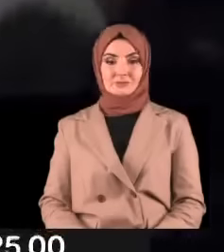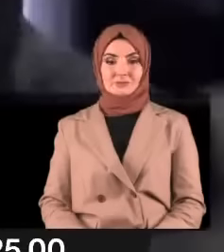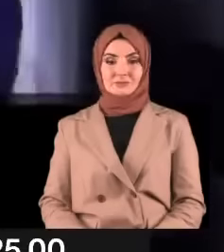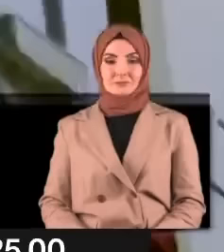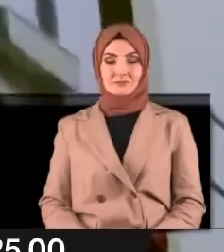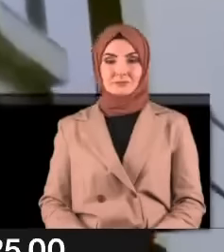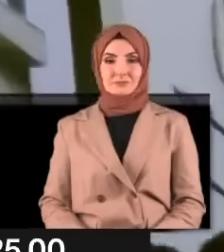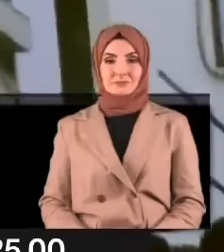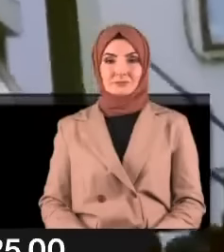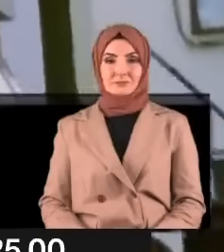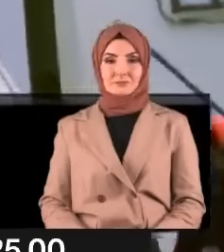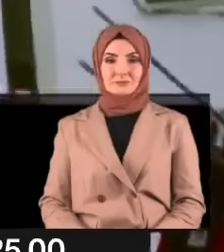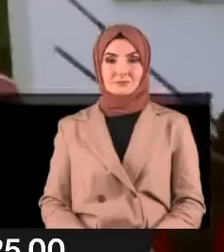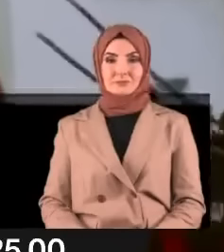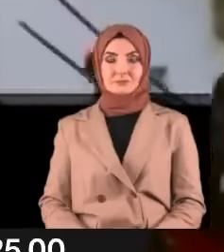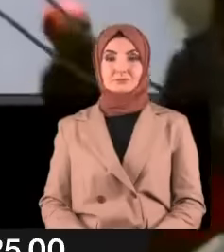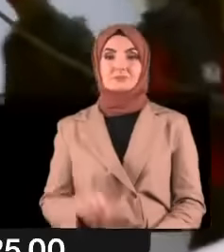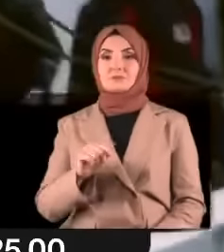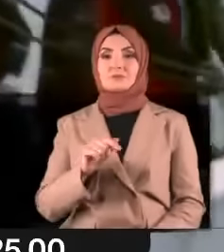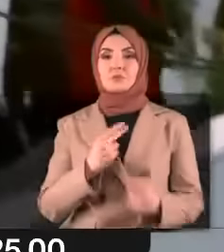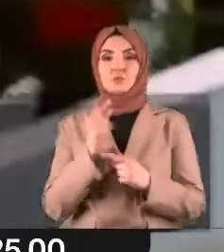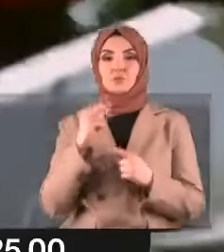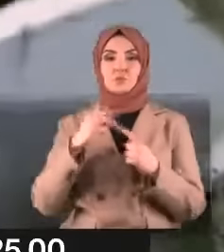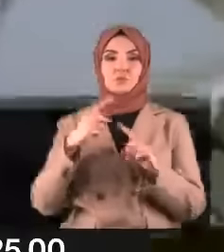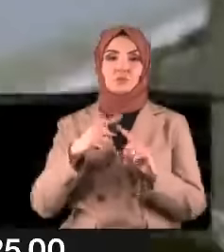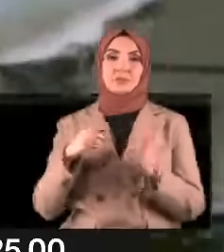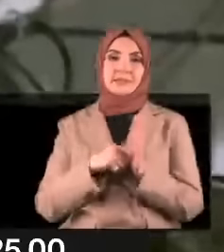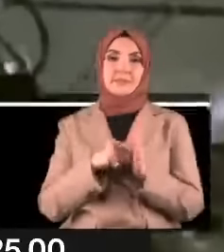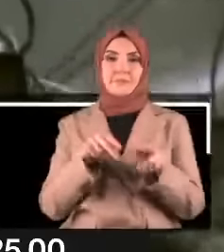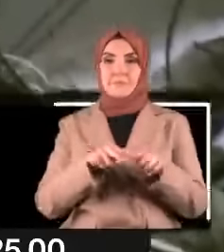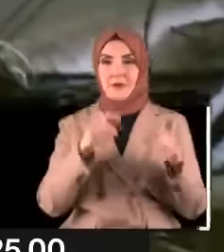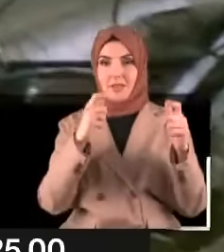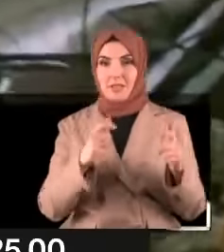Yavaş. Yurt mahallesinde yıkılan bina 16 katlıydı.